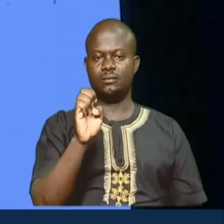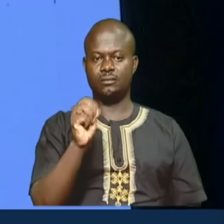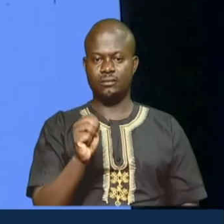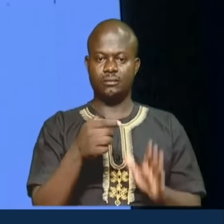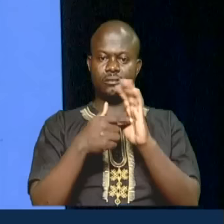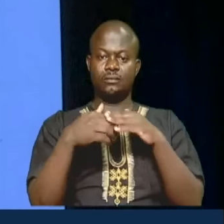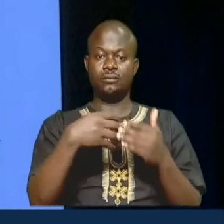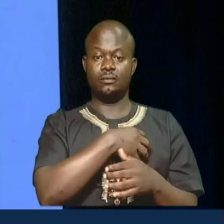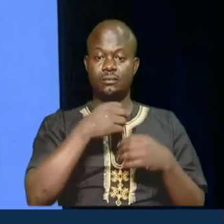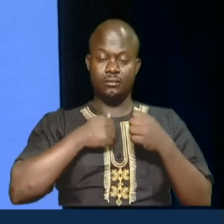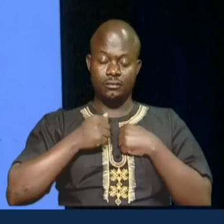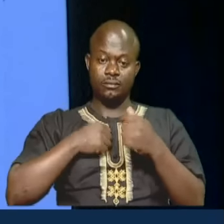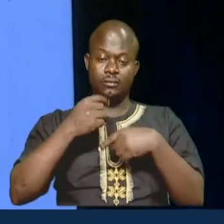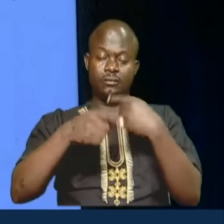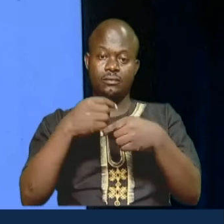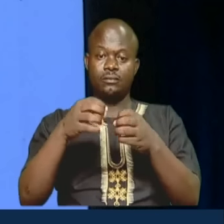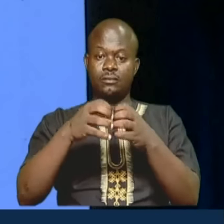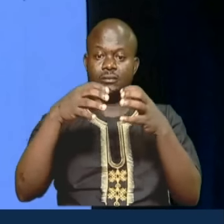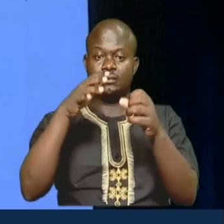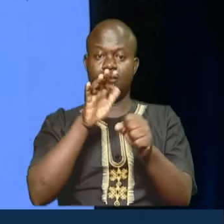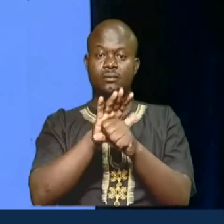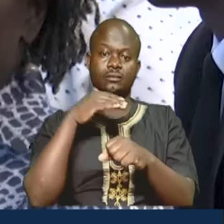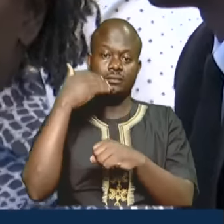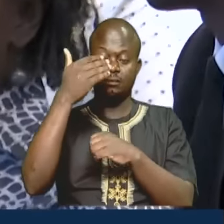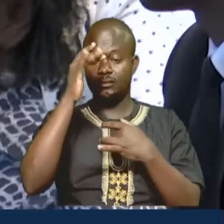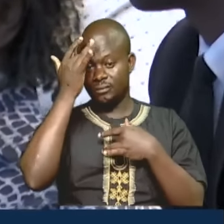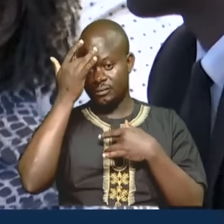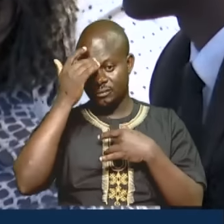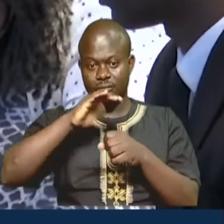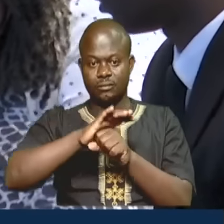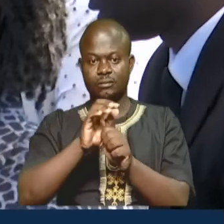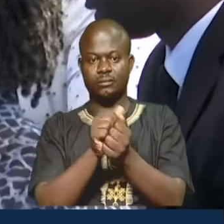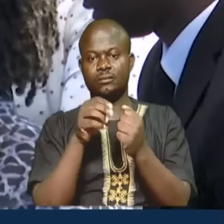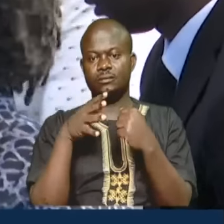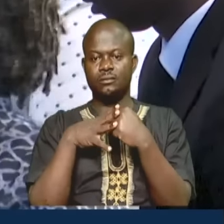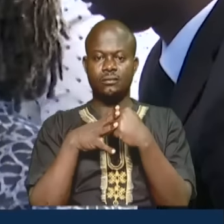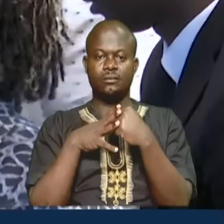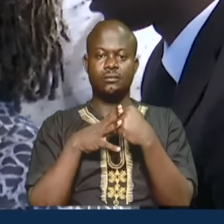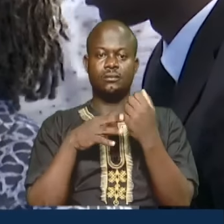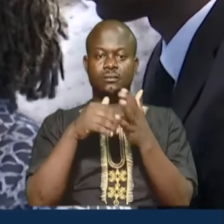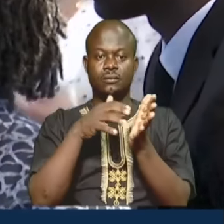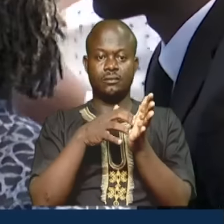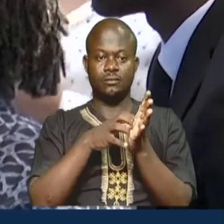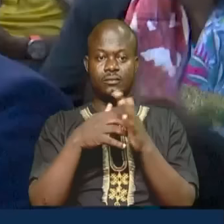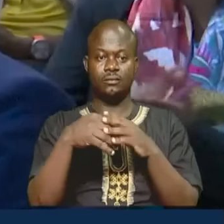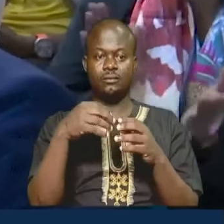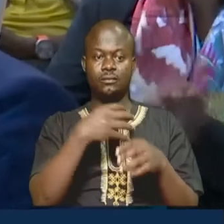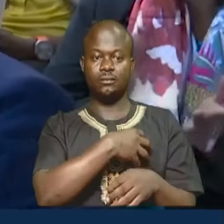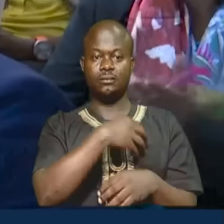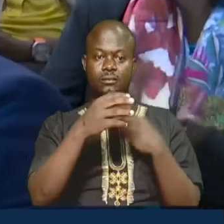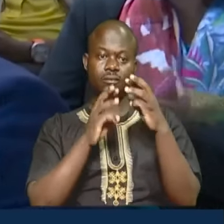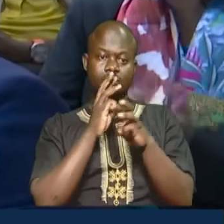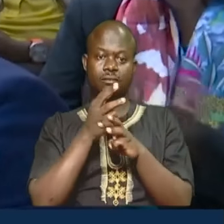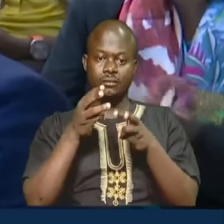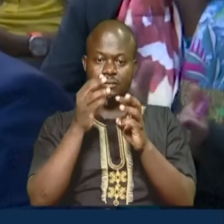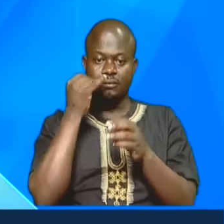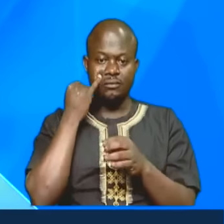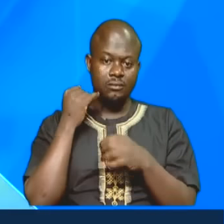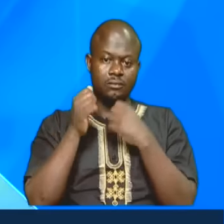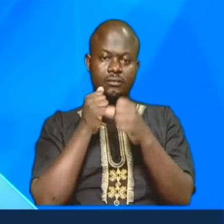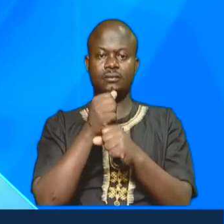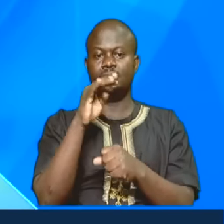bw'u Rwanda bukomeje kuzamuka neza nyuma y'icyorezo cya COVID-19 cyari cyarahungabanyije ubukungu bw'isi ku buryo bukomeye mu myaka ine